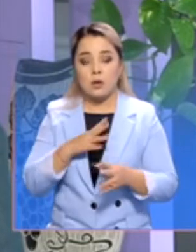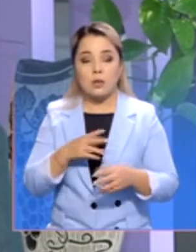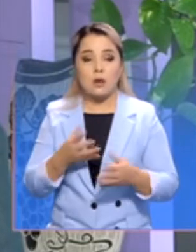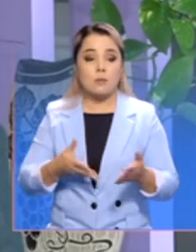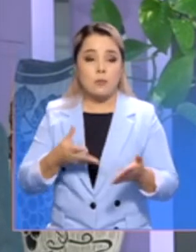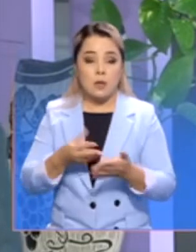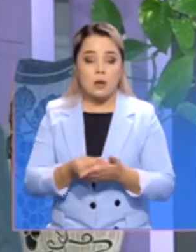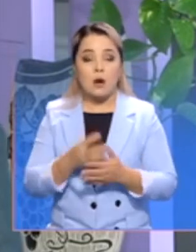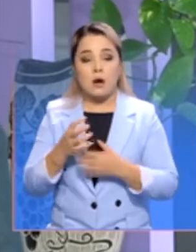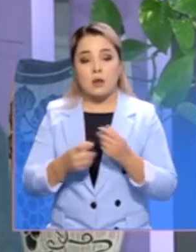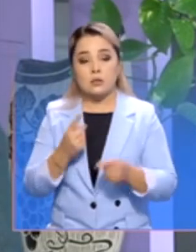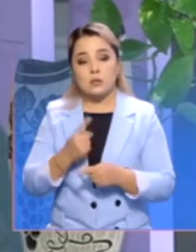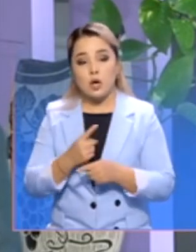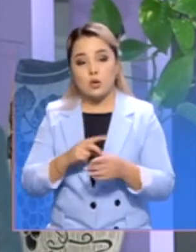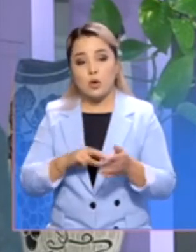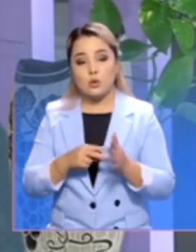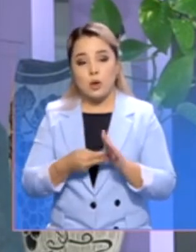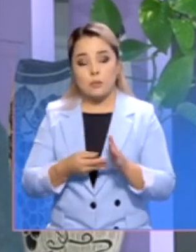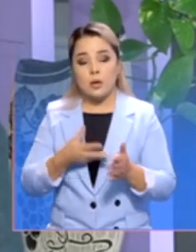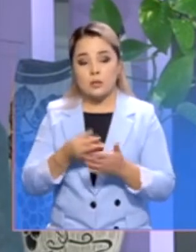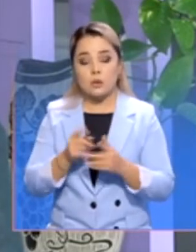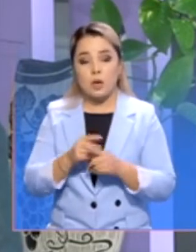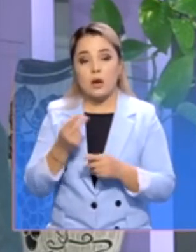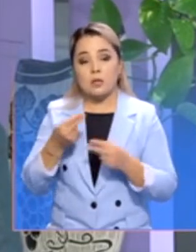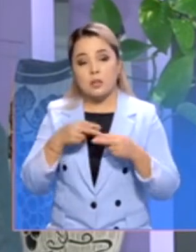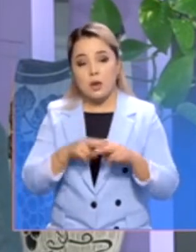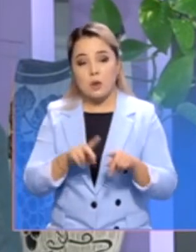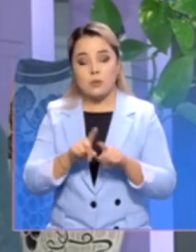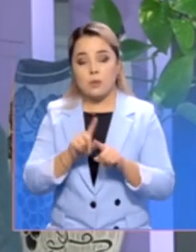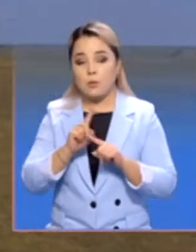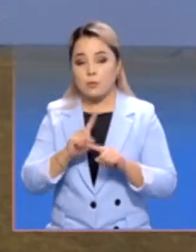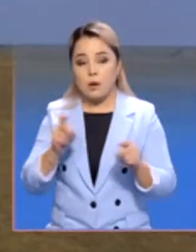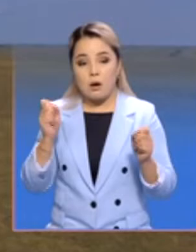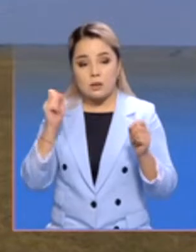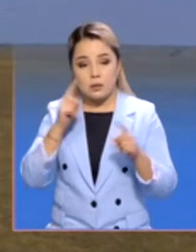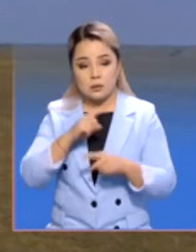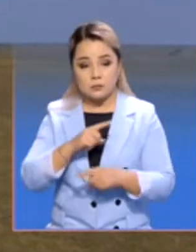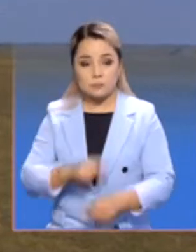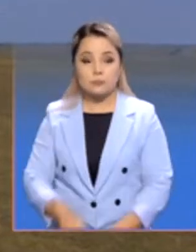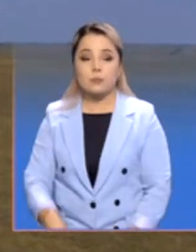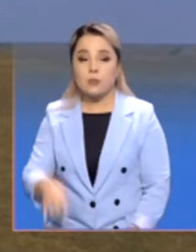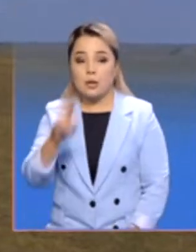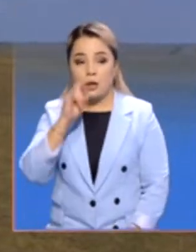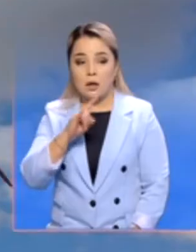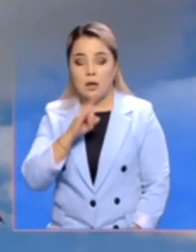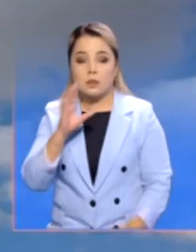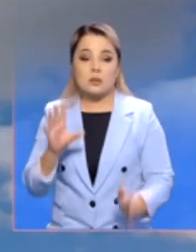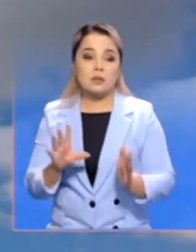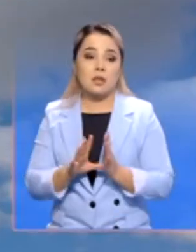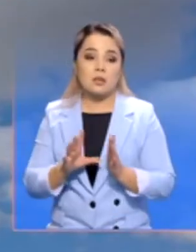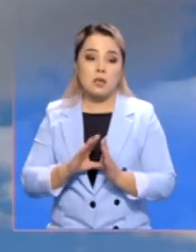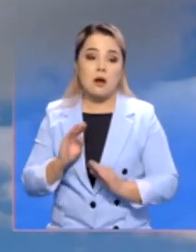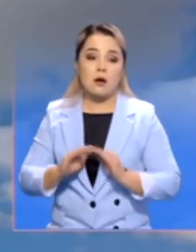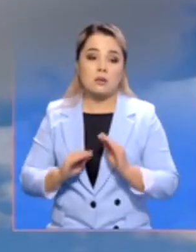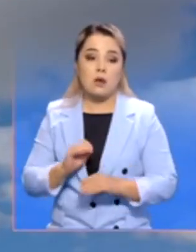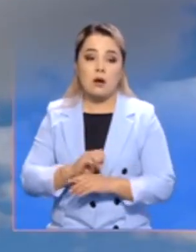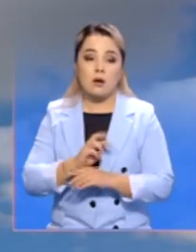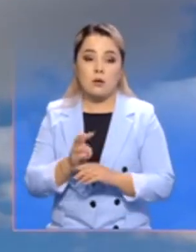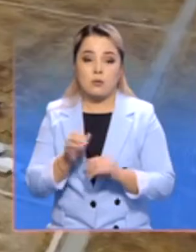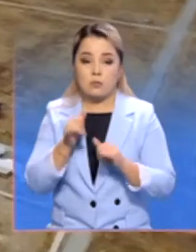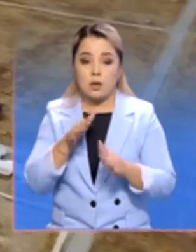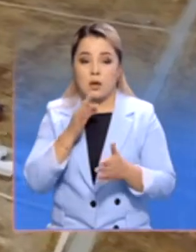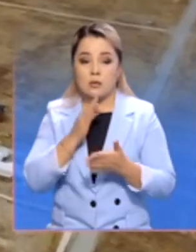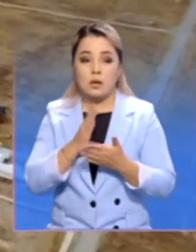инвестор әлемде тыйым салынған жобаны салуға ақша бөлмейтіні анық. Қазақстанды бағламалы энергиямен қамтуда мүмкін болмай